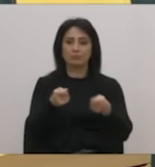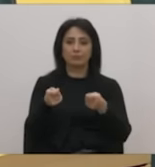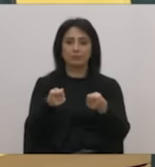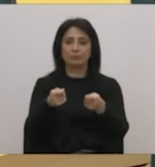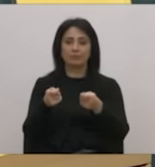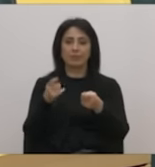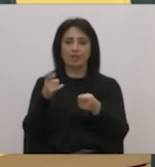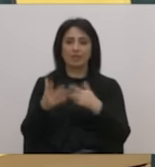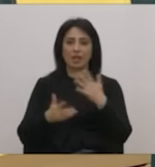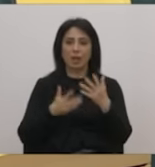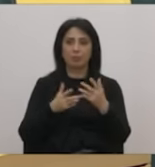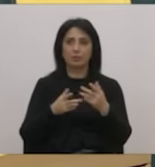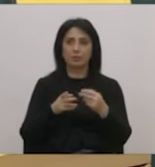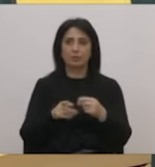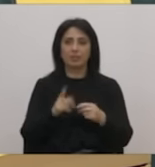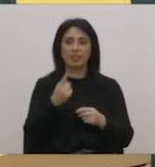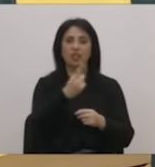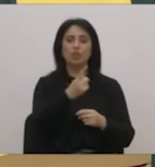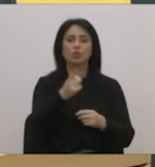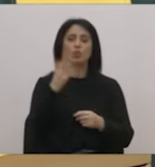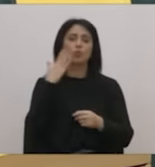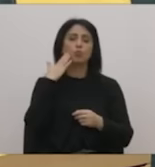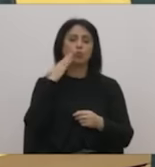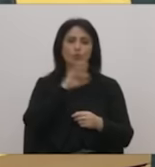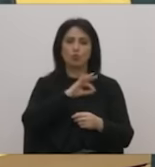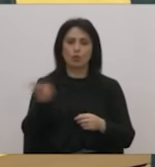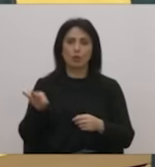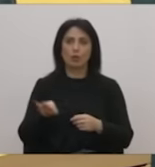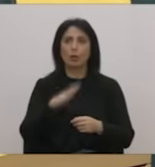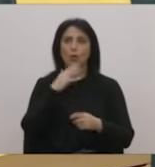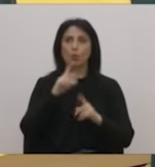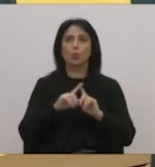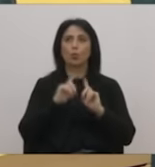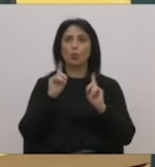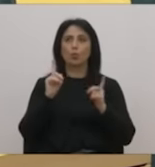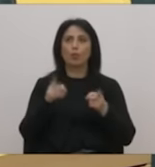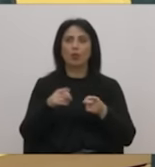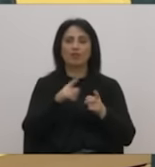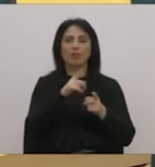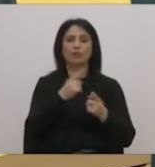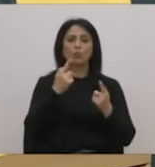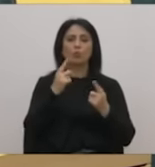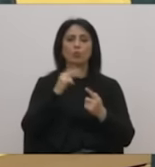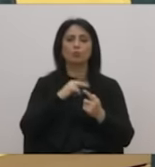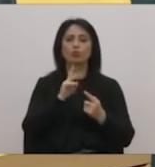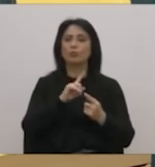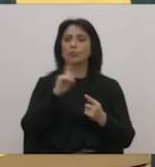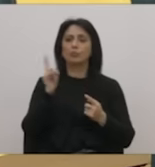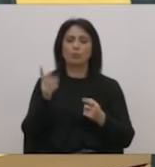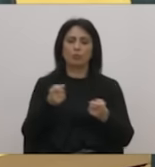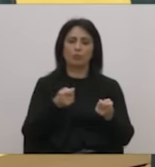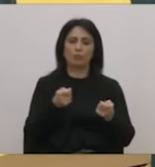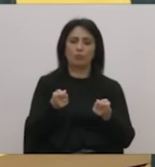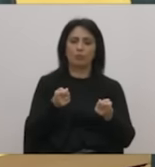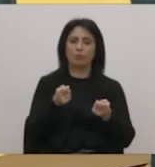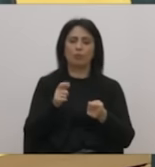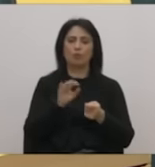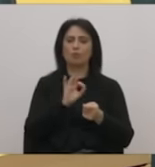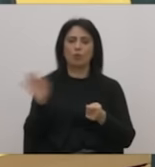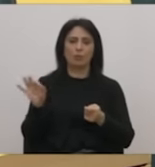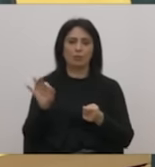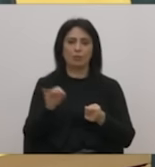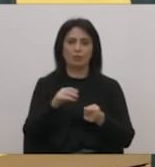თქვენი ამბიციები. თითოეული თქვენთაგანის. უმრავლესობაში ის ჩინოვნიკები, ვინც რეალურად შედას